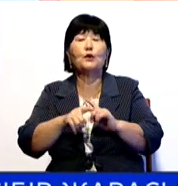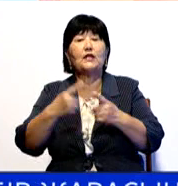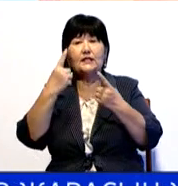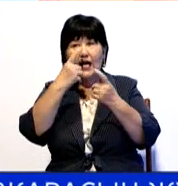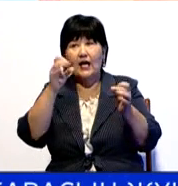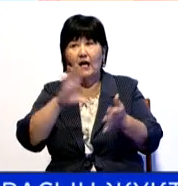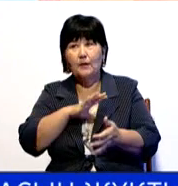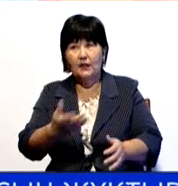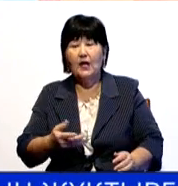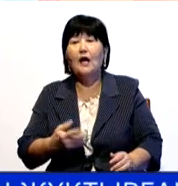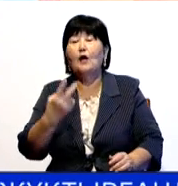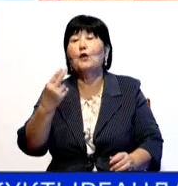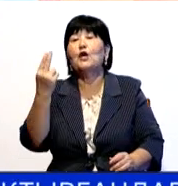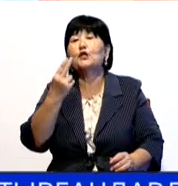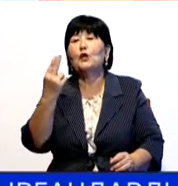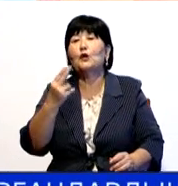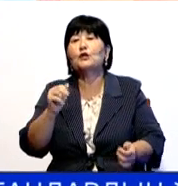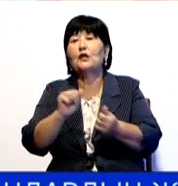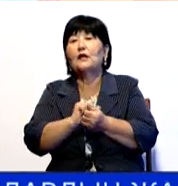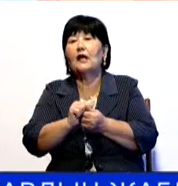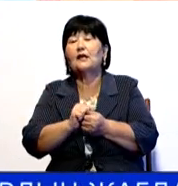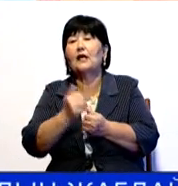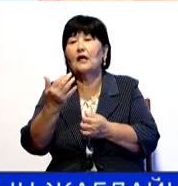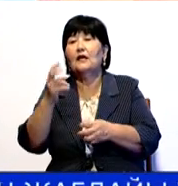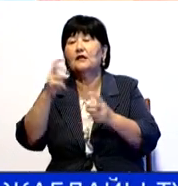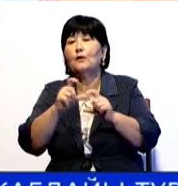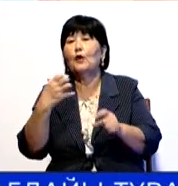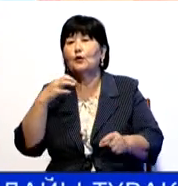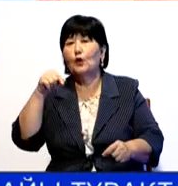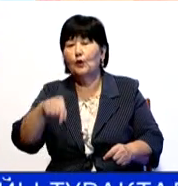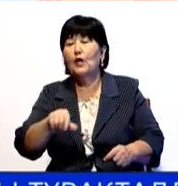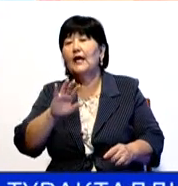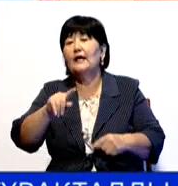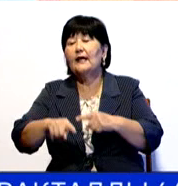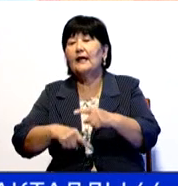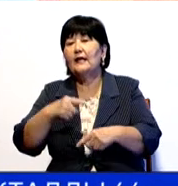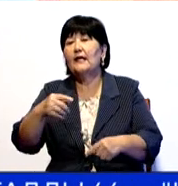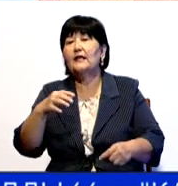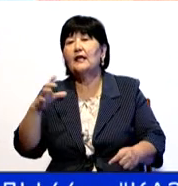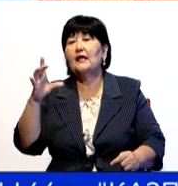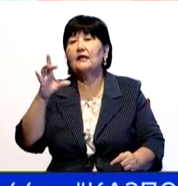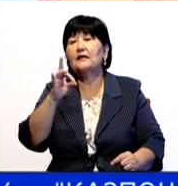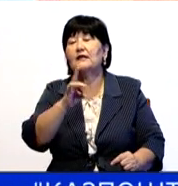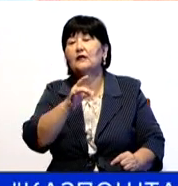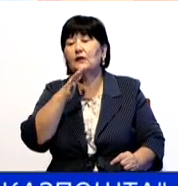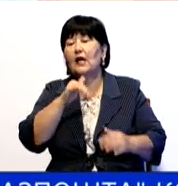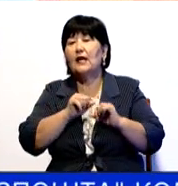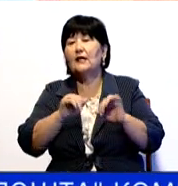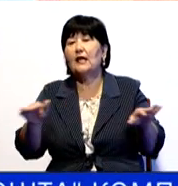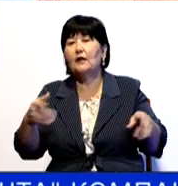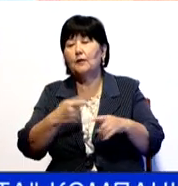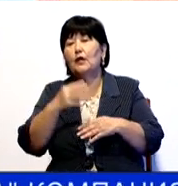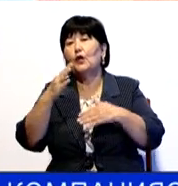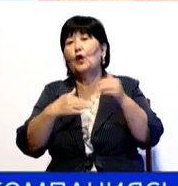беретін. Целлюлоза кортон комбинаты болды. Қызылорданың өзінде осы кейін Совет одағының алдында басталған